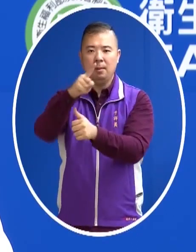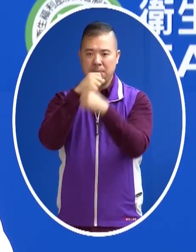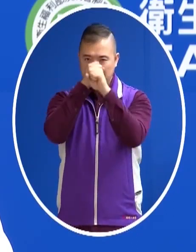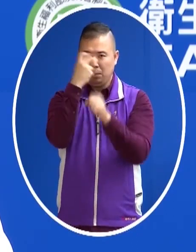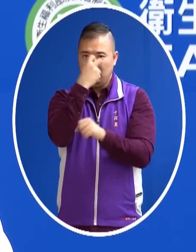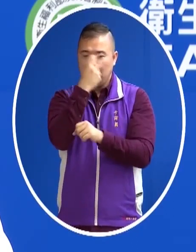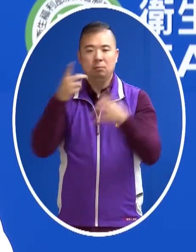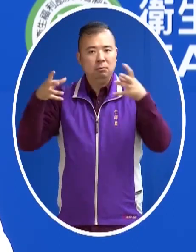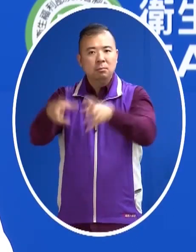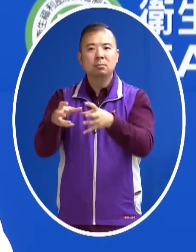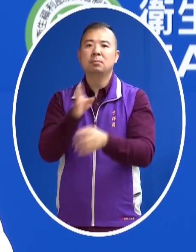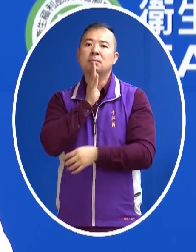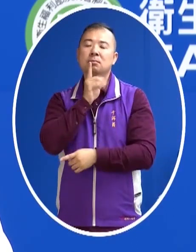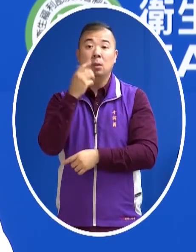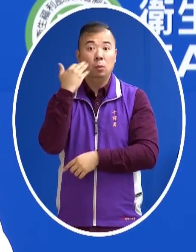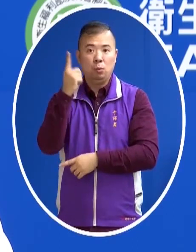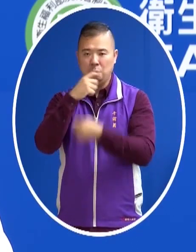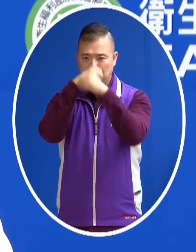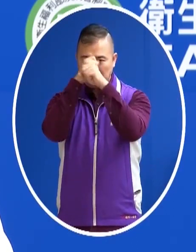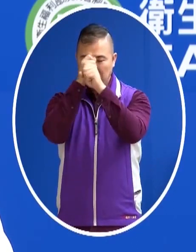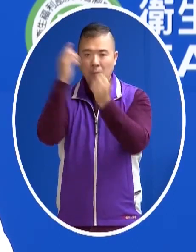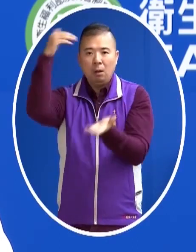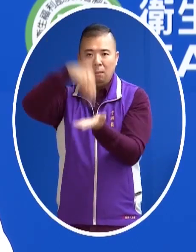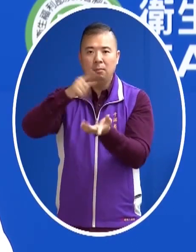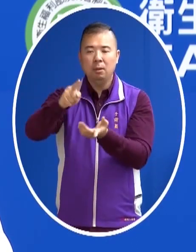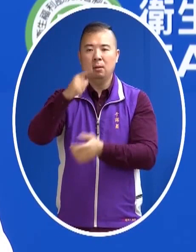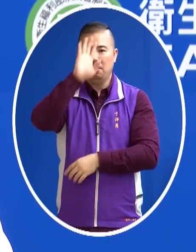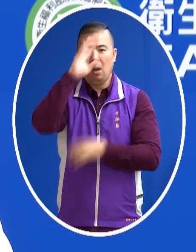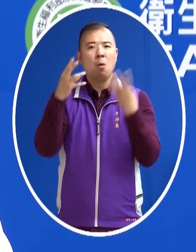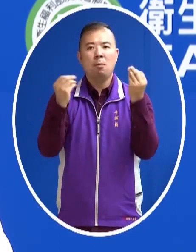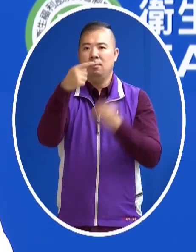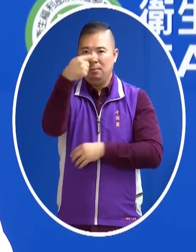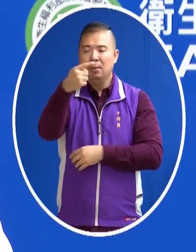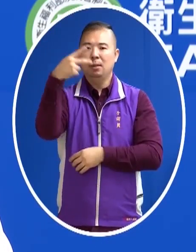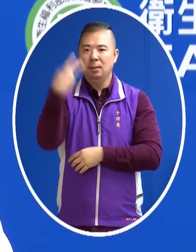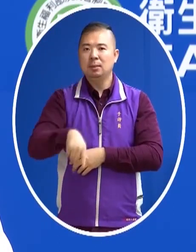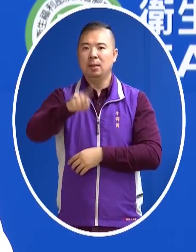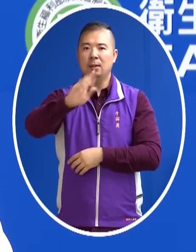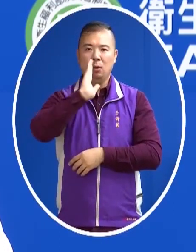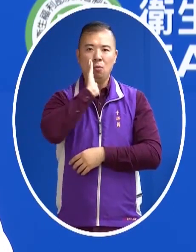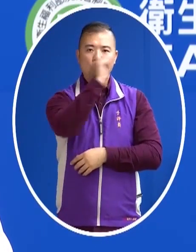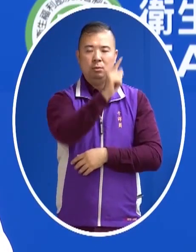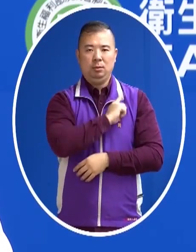所，那采检阴性之后，那才好送回去，就带到家里做居家